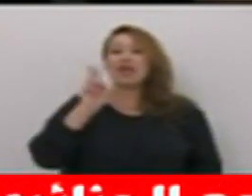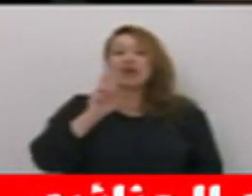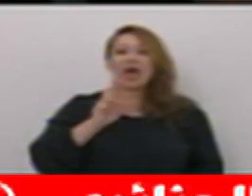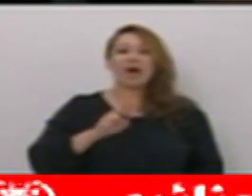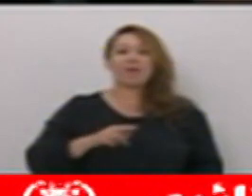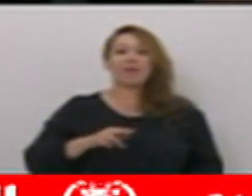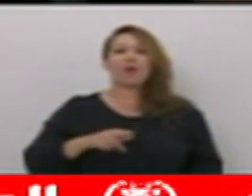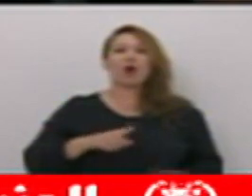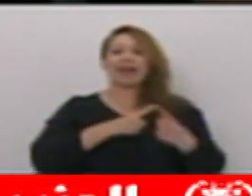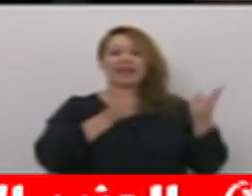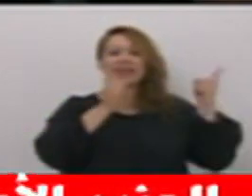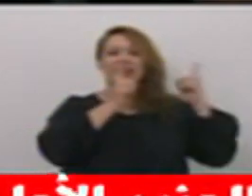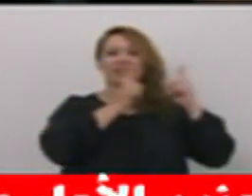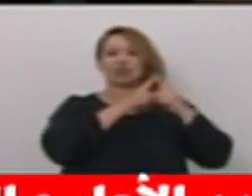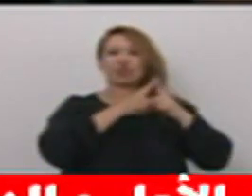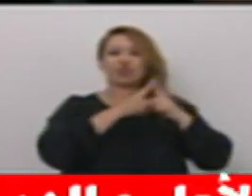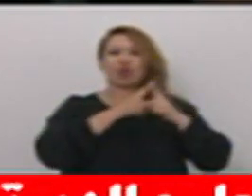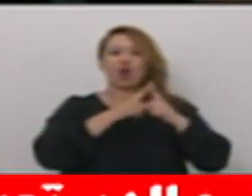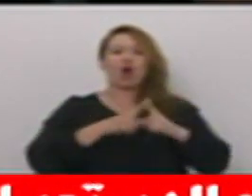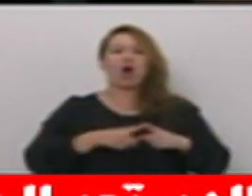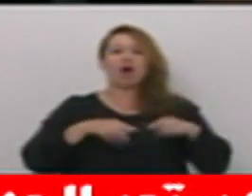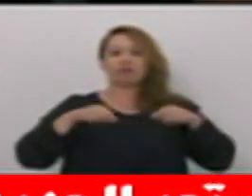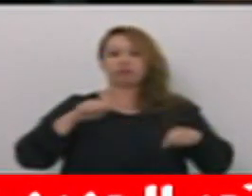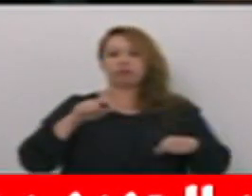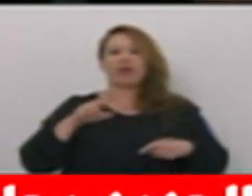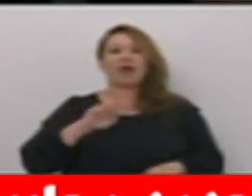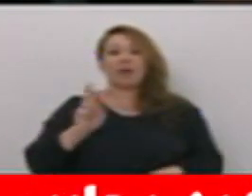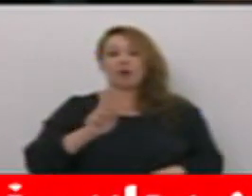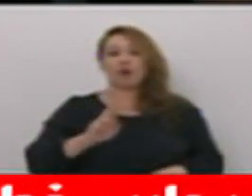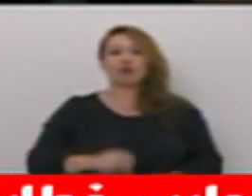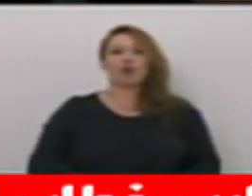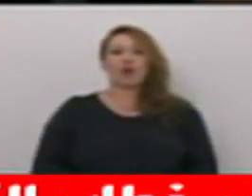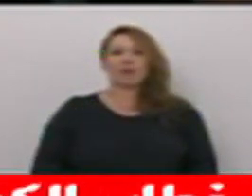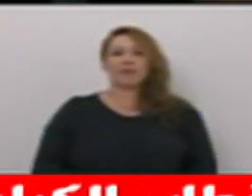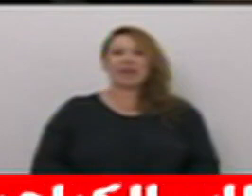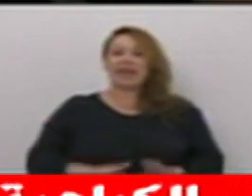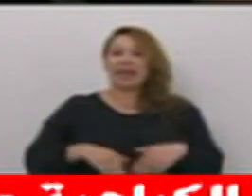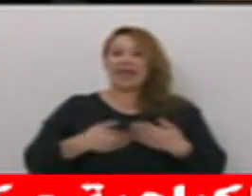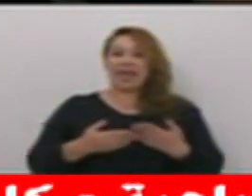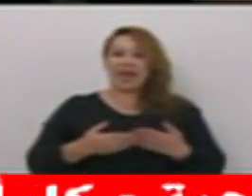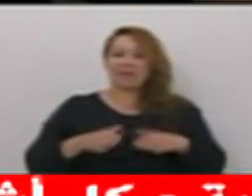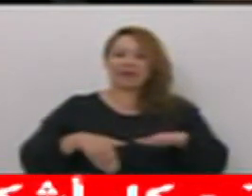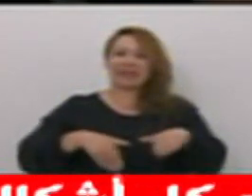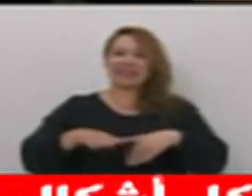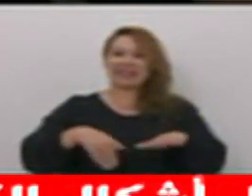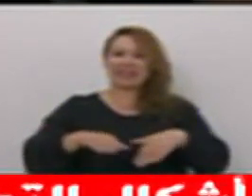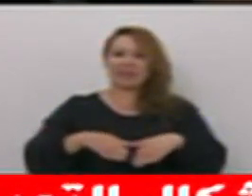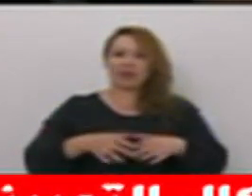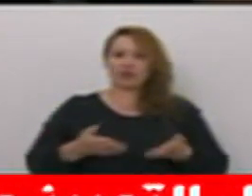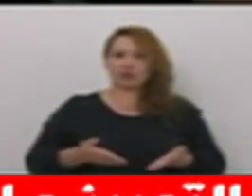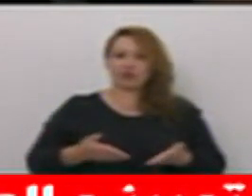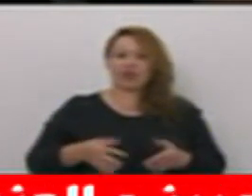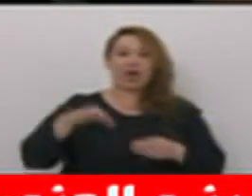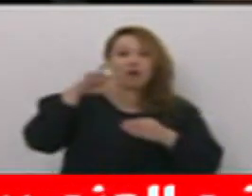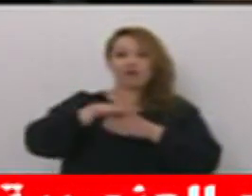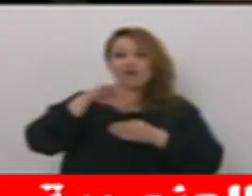القانونية والإدارية والحريات الذي قدمه السيد مقرر اللجنة وفقا للإجراءات السالف ذكرها نمر إلى عملية